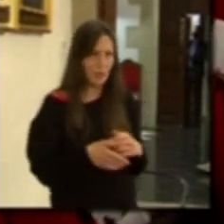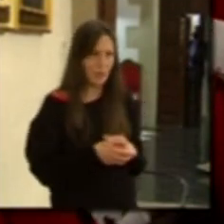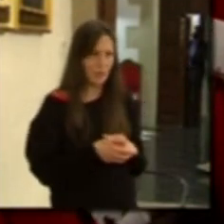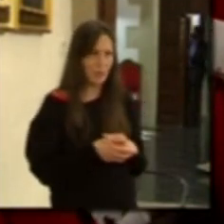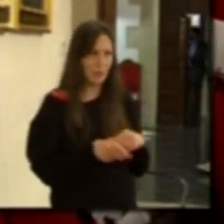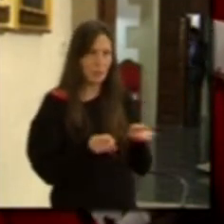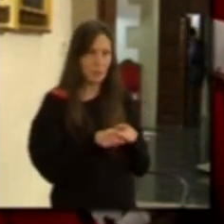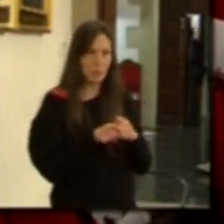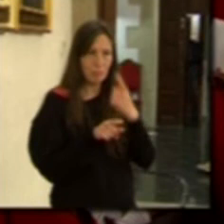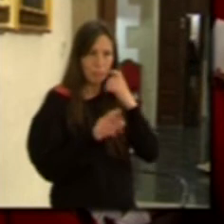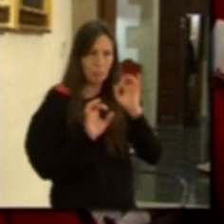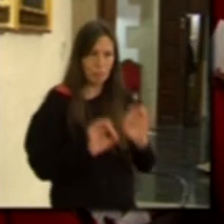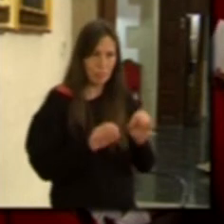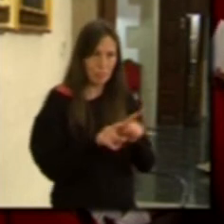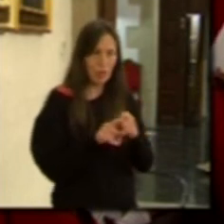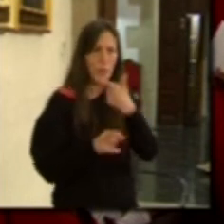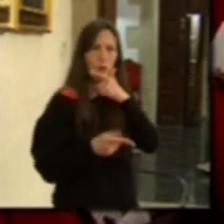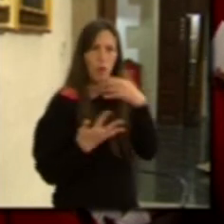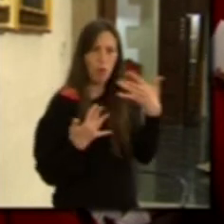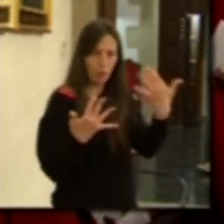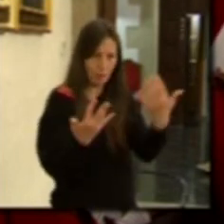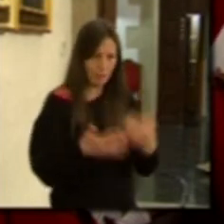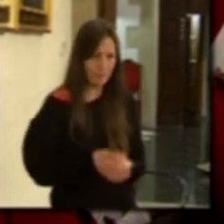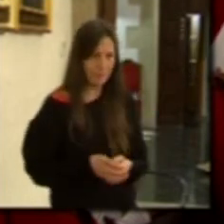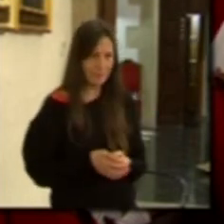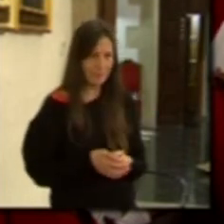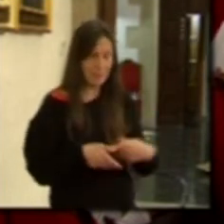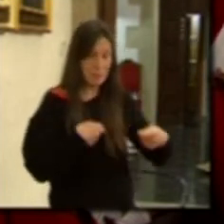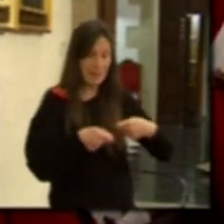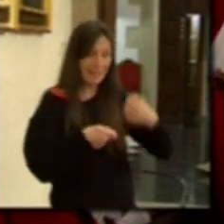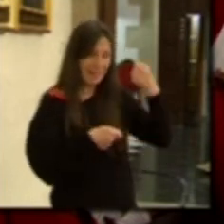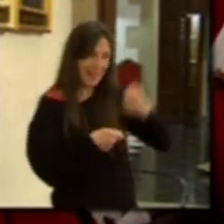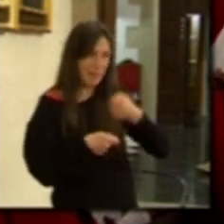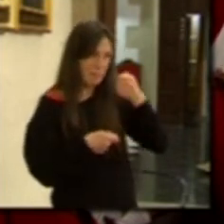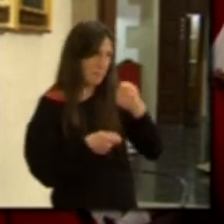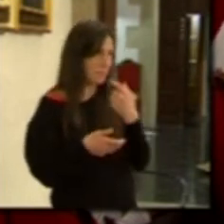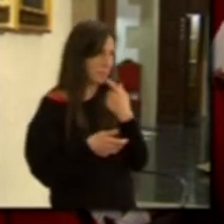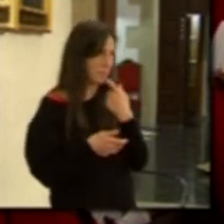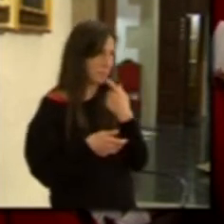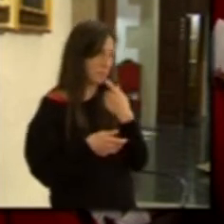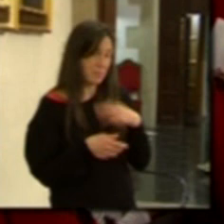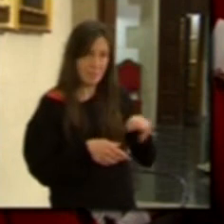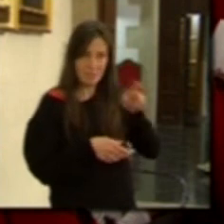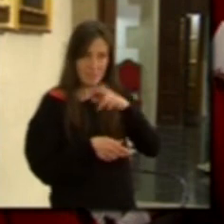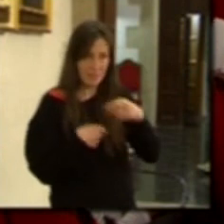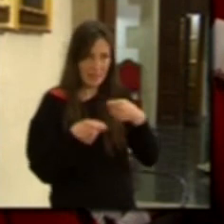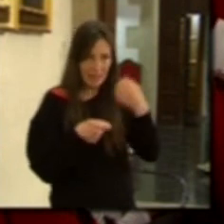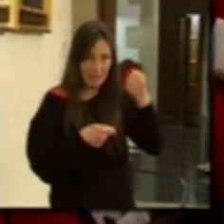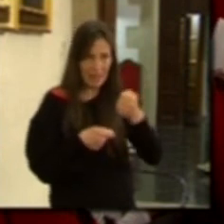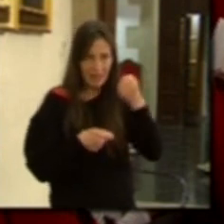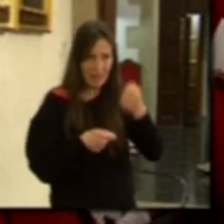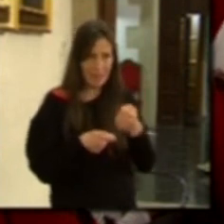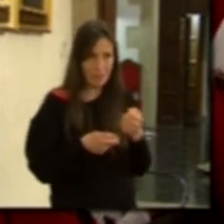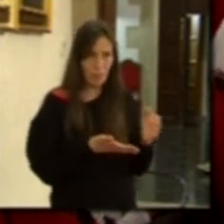tipisme i de color. Mercat del Ram, mercat del Ram,